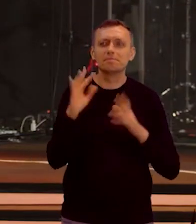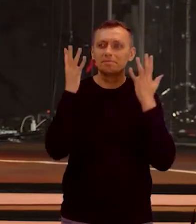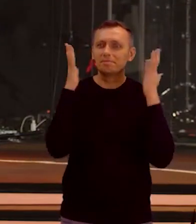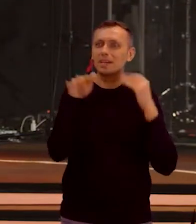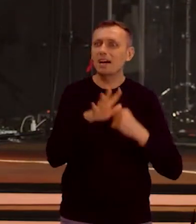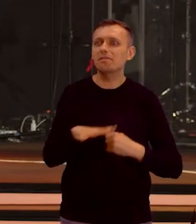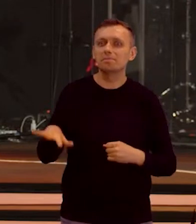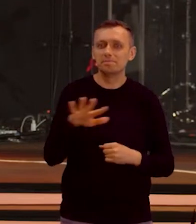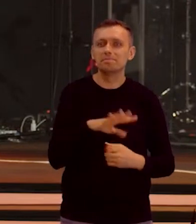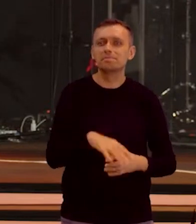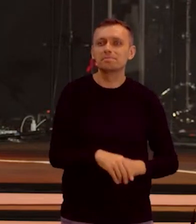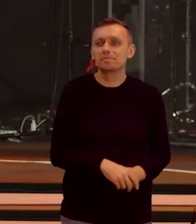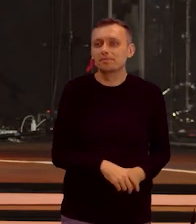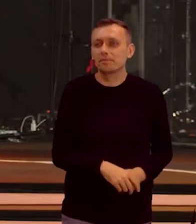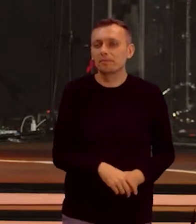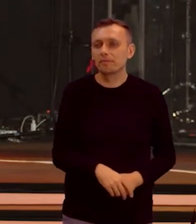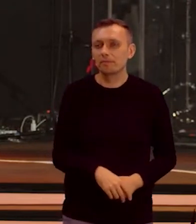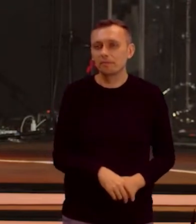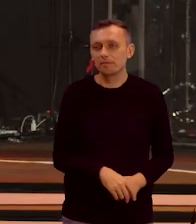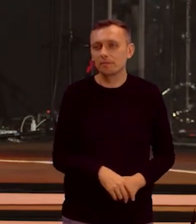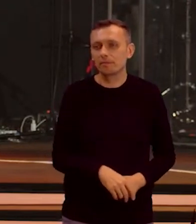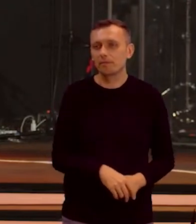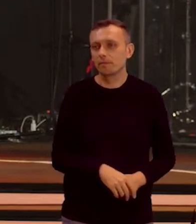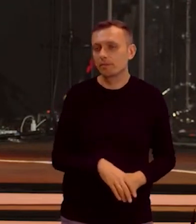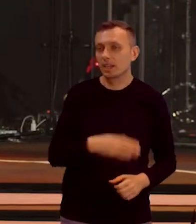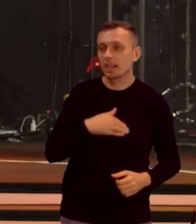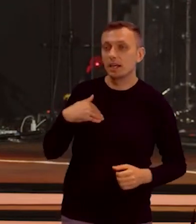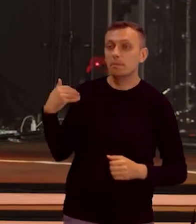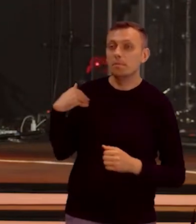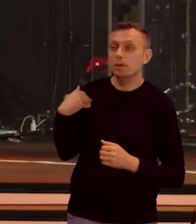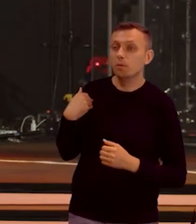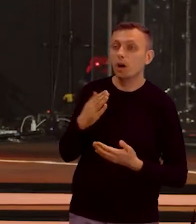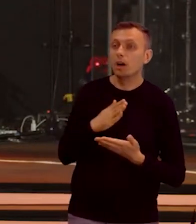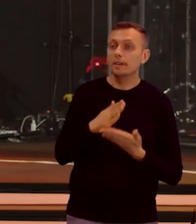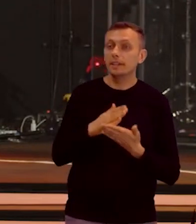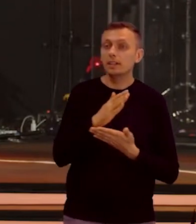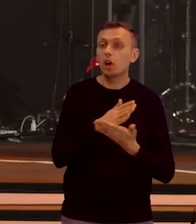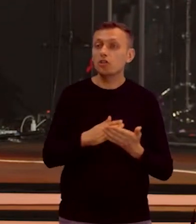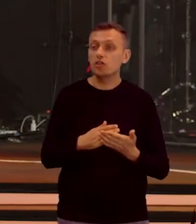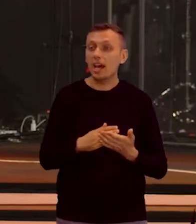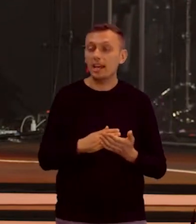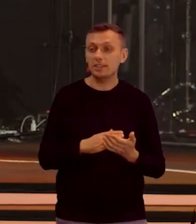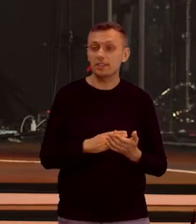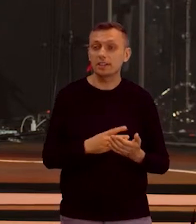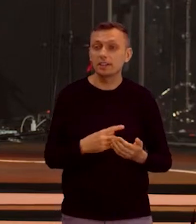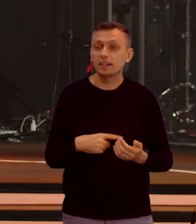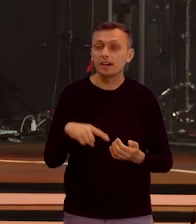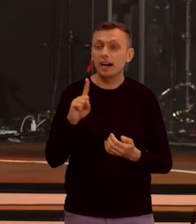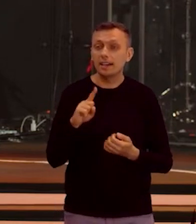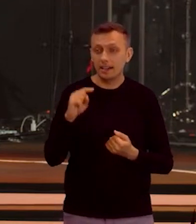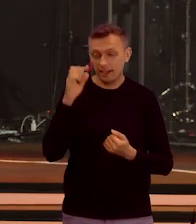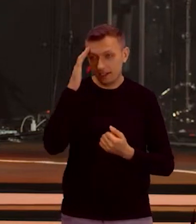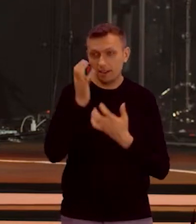Słuchajcie, to jest niezwykłe. Puściliśmy tylko fragmenty, to wywiad z Franiem czy z dziewczynami, to tylko były fragmenty